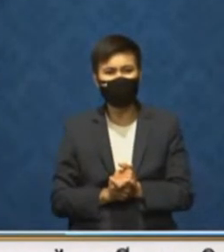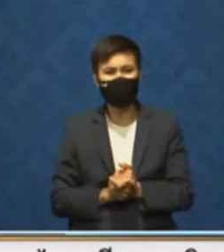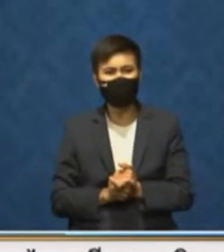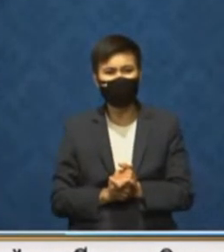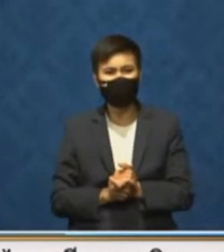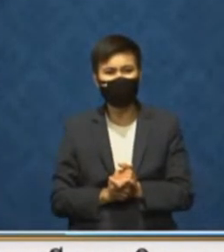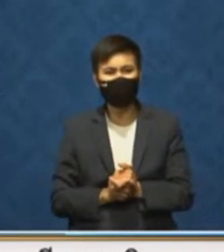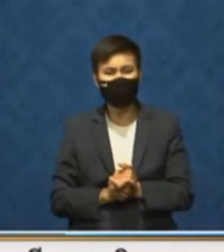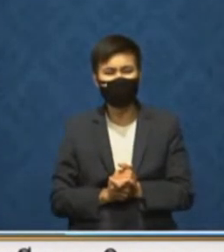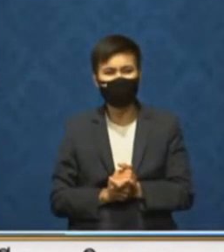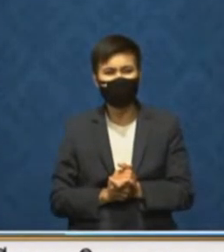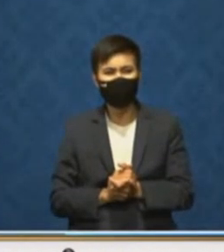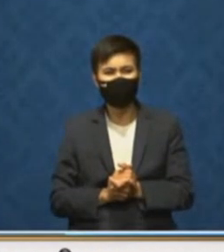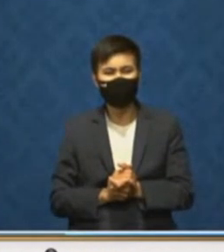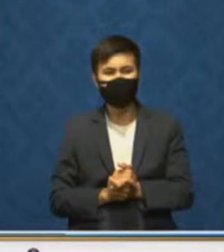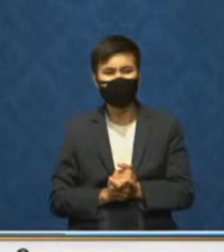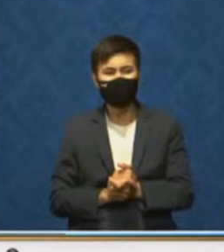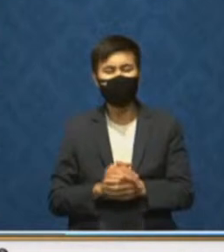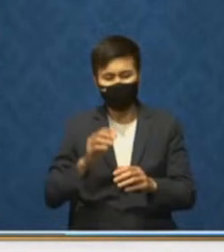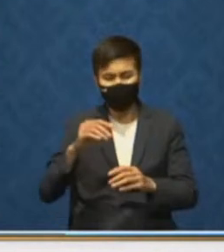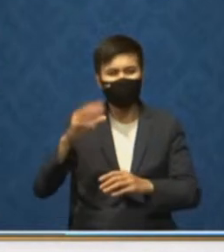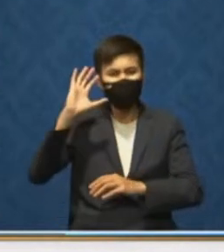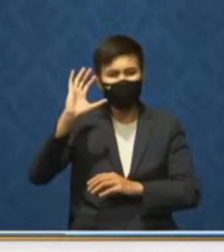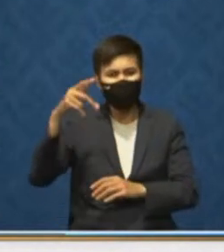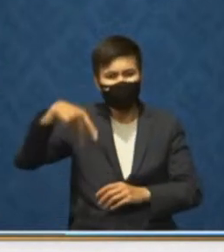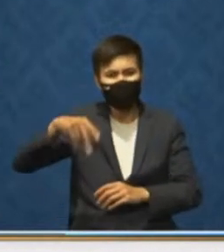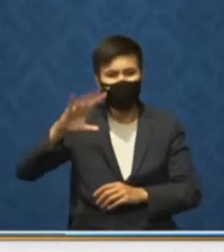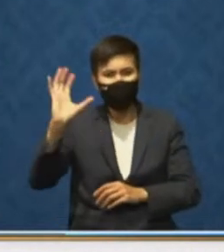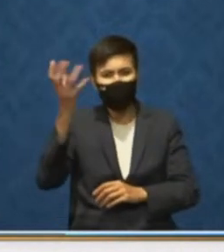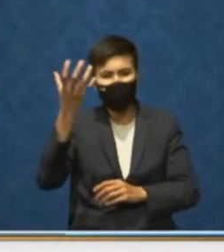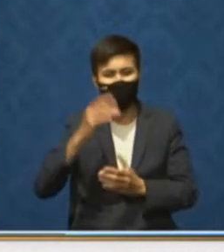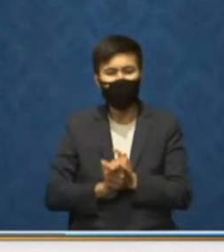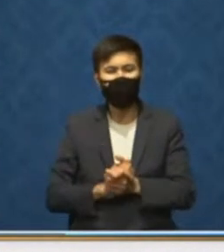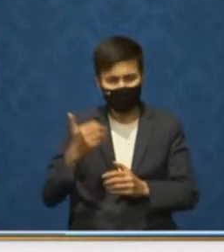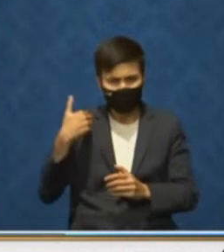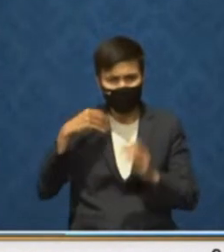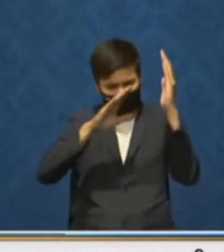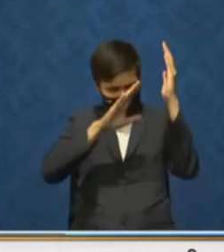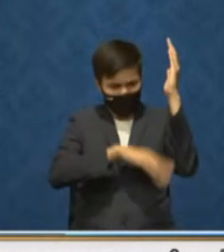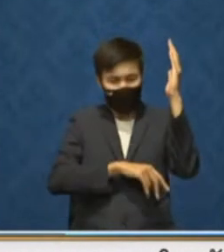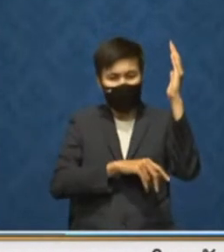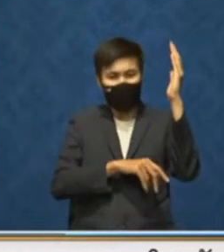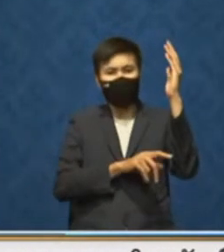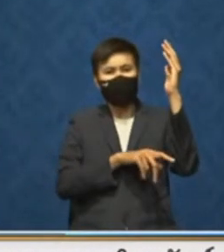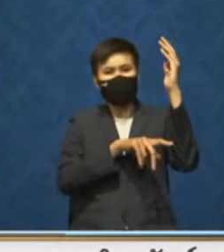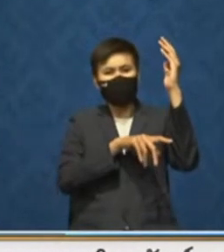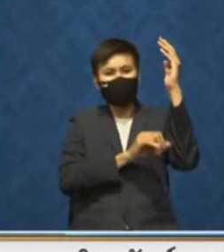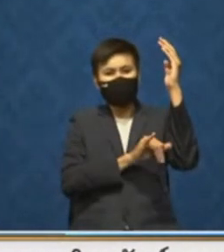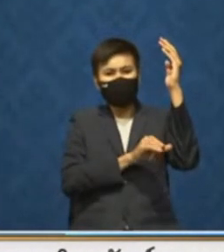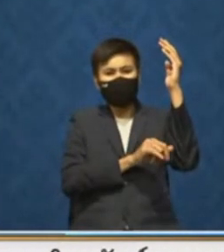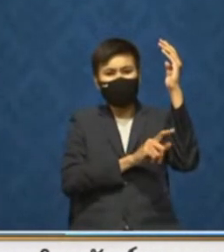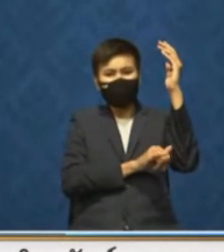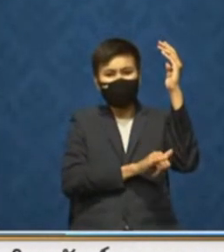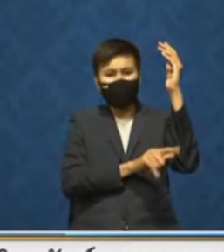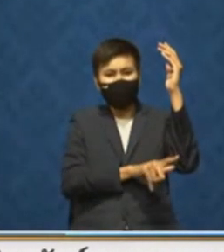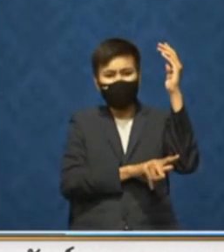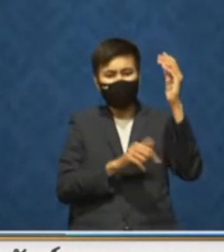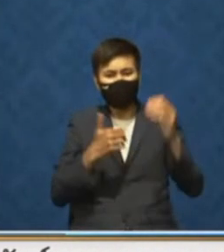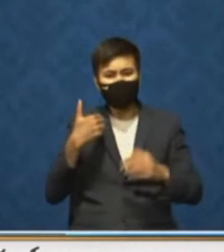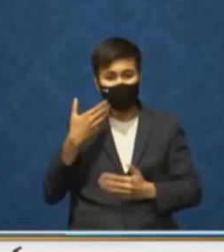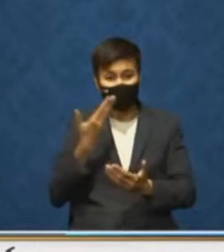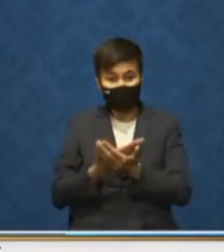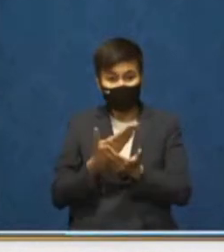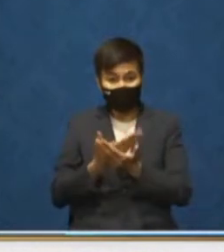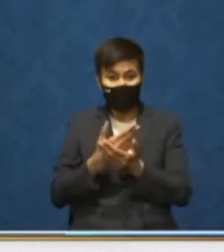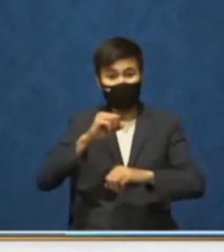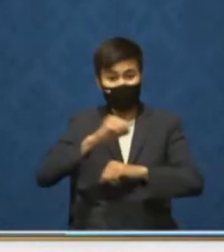ไปดูในเรื่องของสายเหนือกรุงเทพฯพิษณุโลกและสายใต้กรุงเทพฯปาดังเบซาร์คือวางไว้เป็นสเต็ปสเต็ปแบบนี้แต่ไป Stepมีเงินก็สร้าง